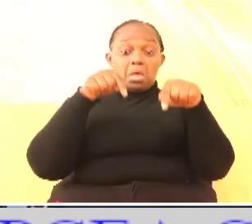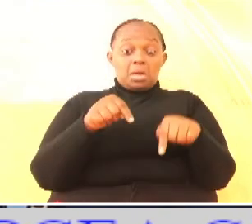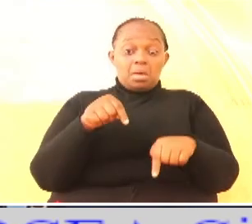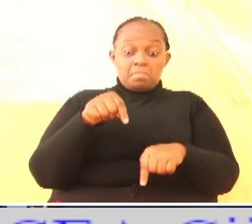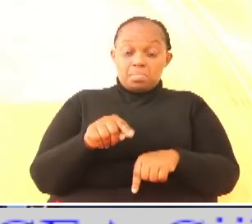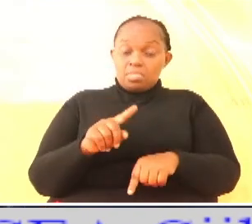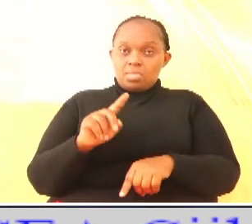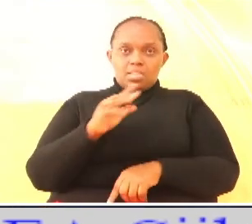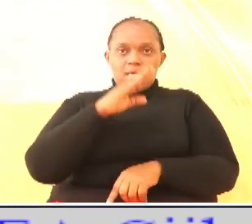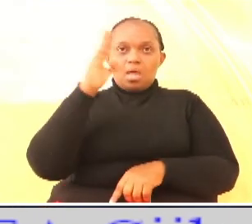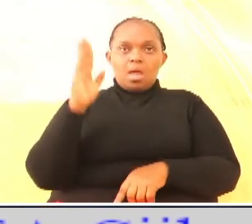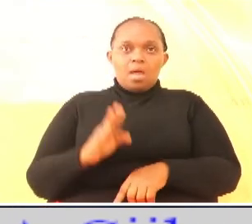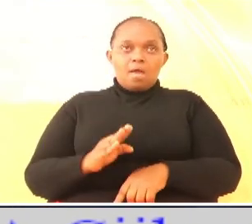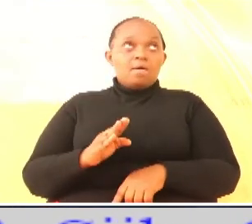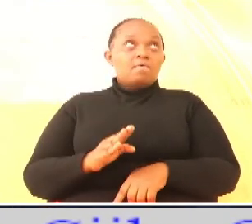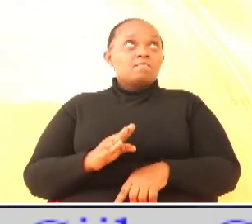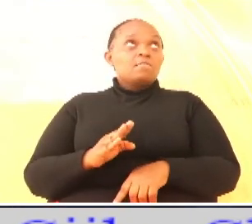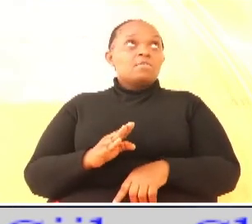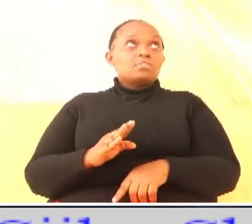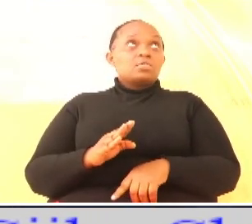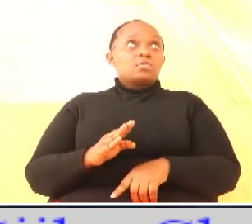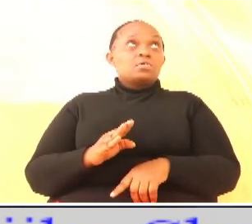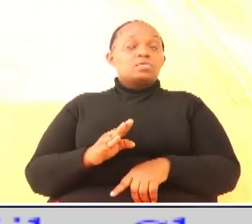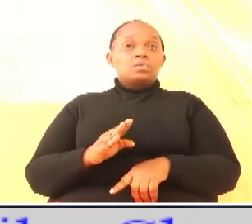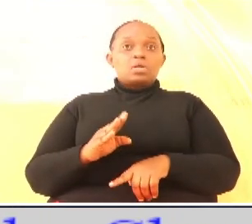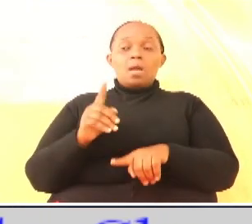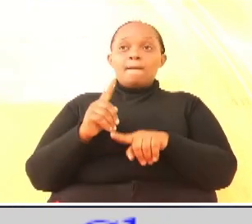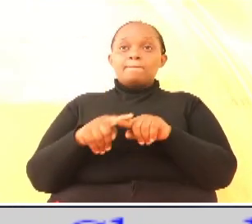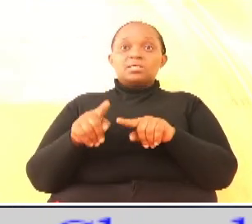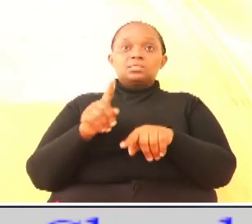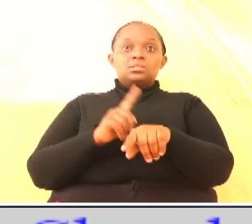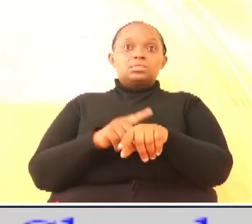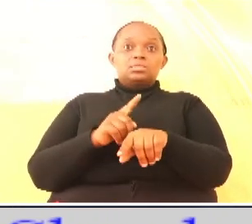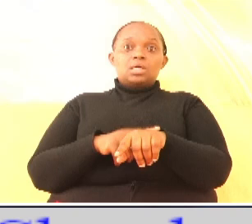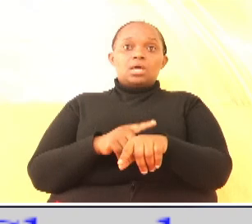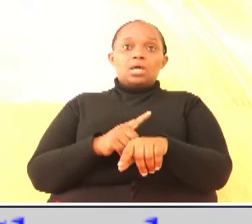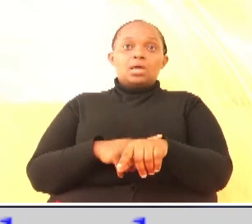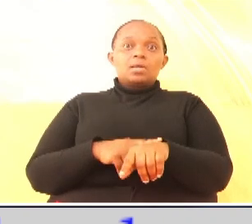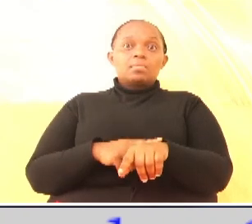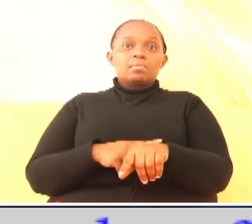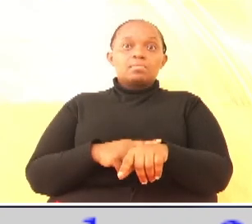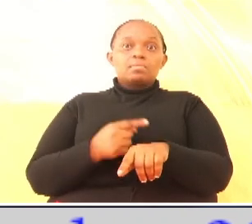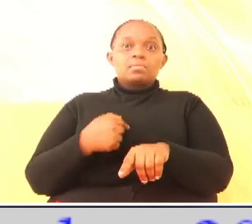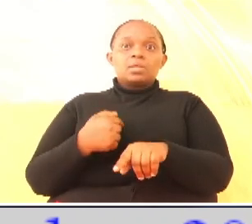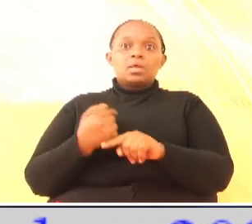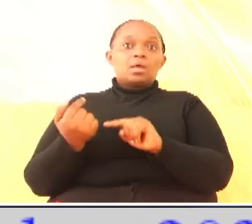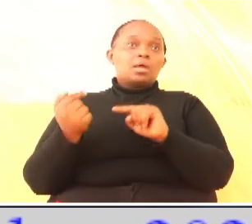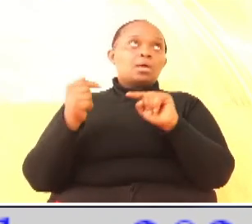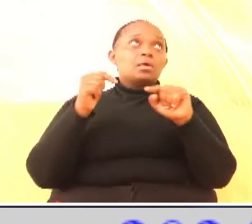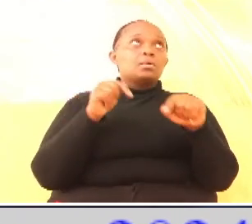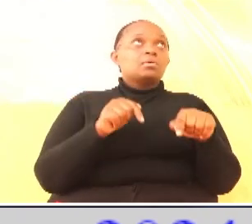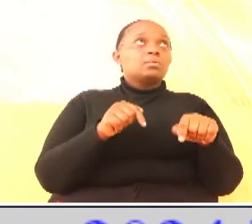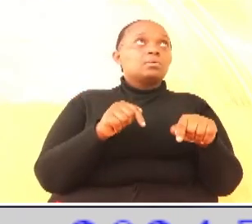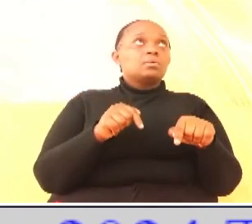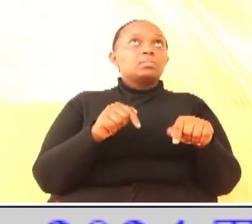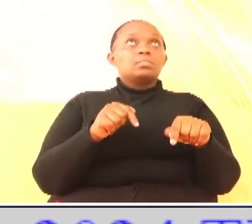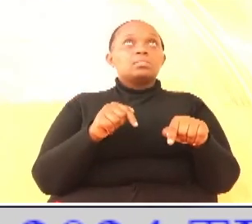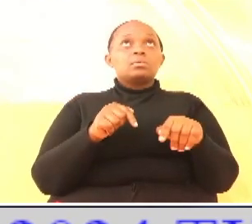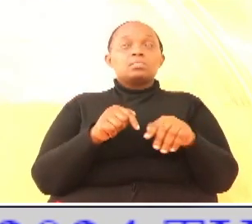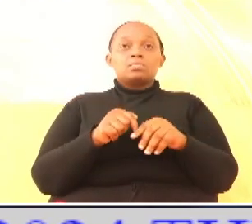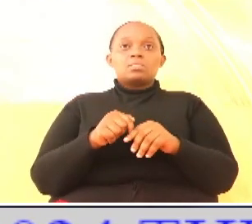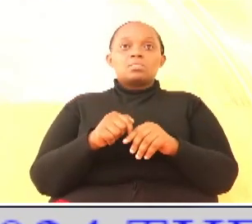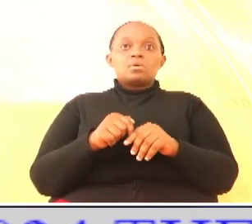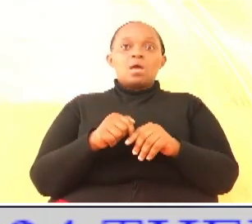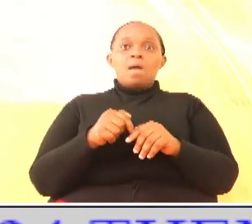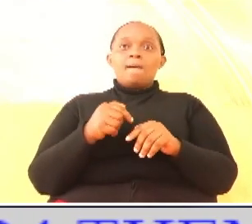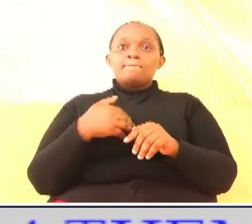hapa, nikauliza mchungaji Yetundu anipatie parking. Nilikuwa natembelea memba wangu huku.